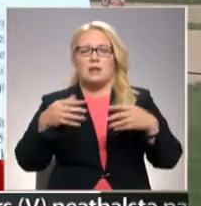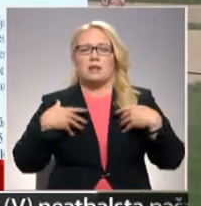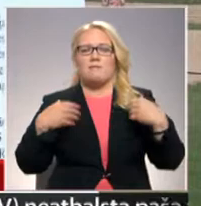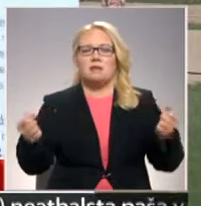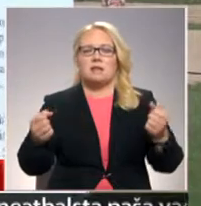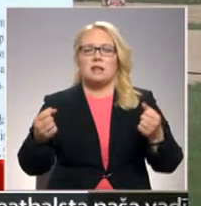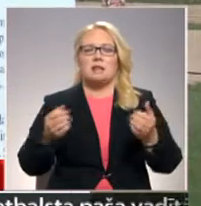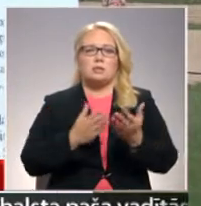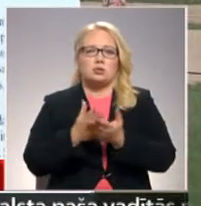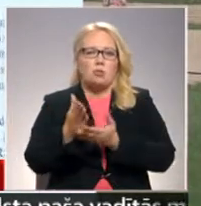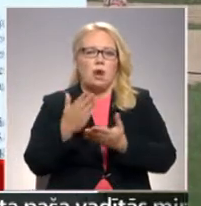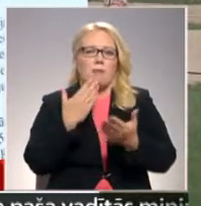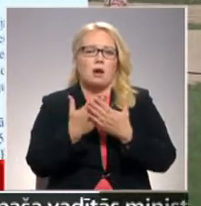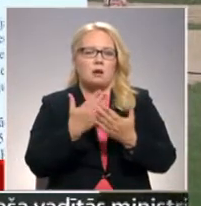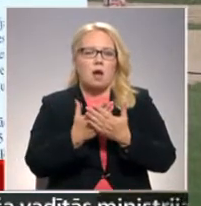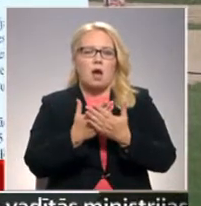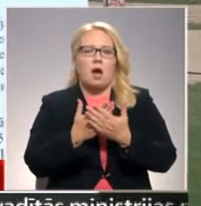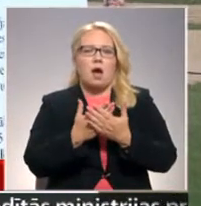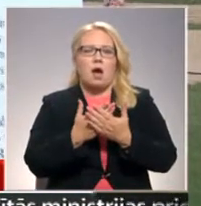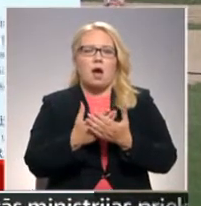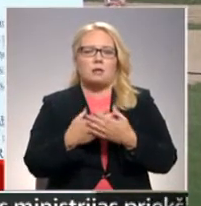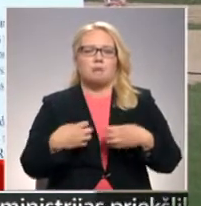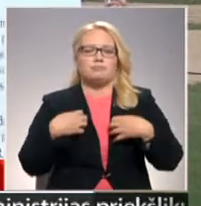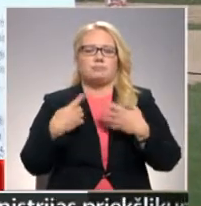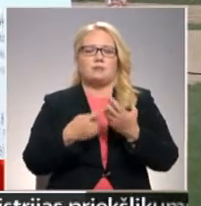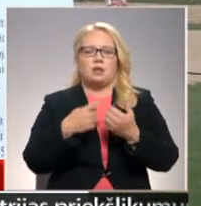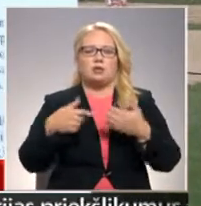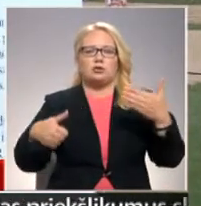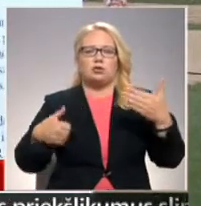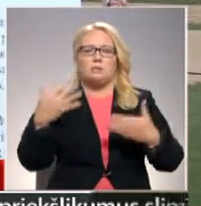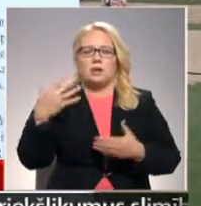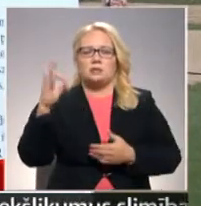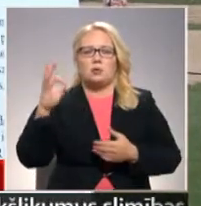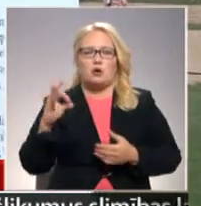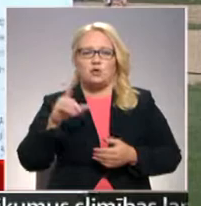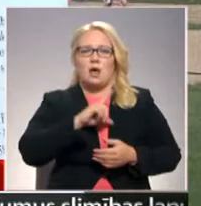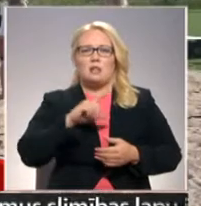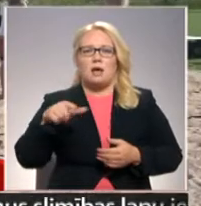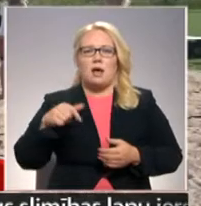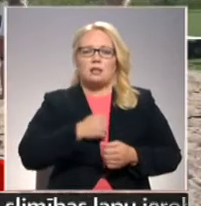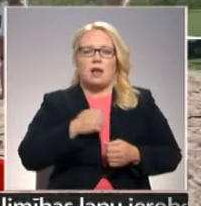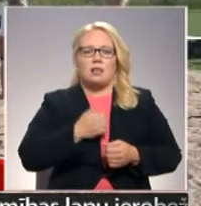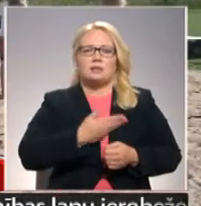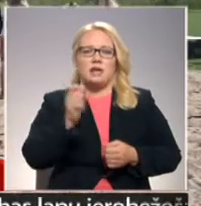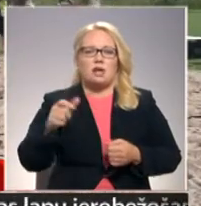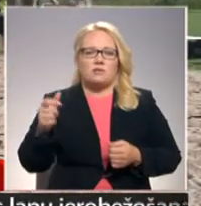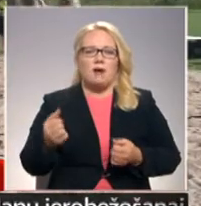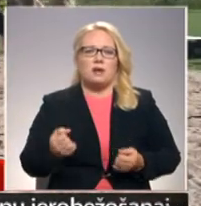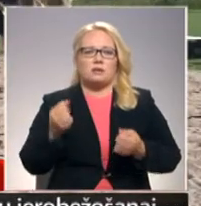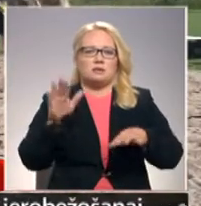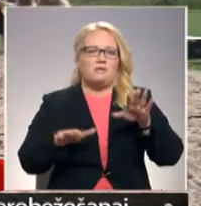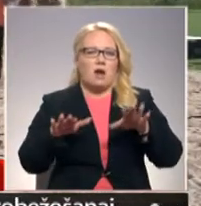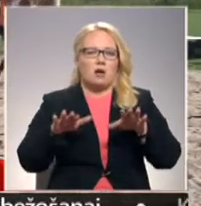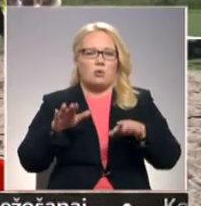rāda diezgan tādus dramatiskus skaitļus. 65% Latgales iedzīvotāji ir ar lieko svaru. Arī veselīgs